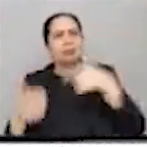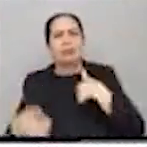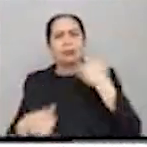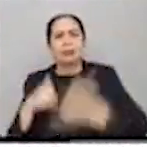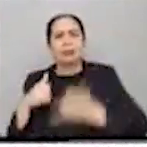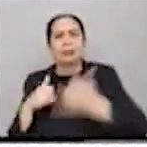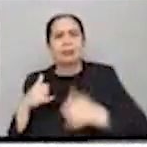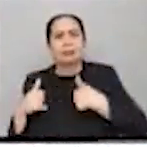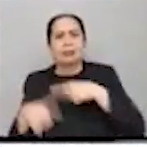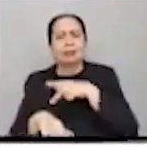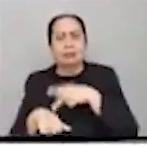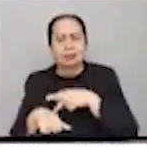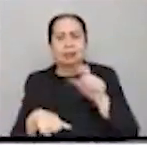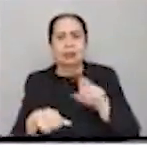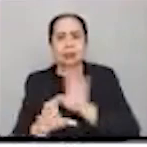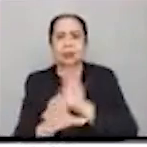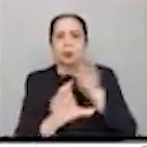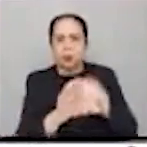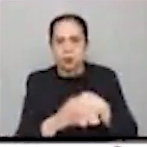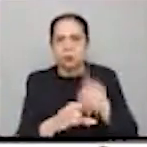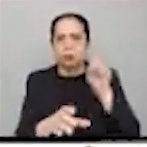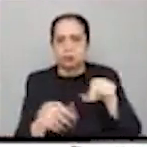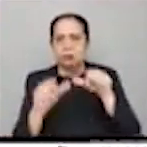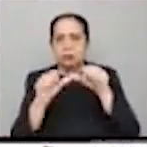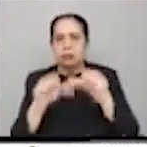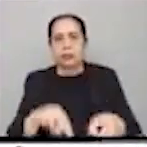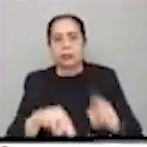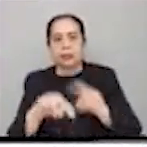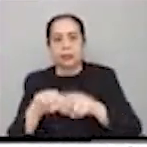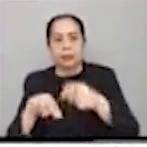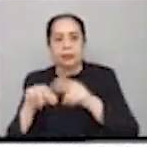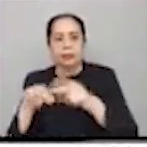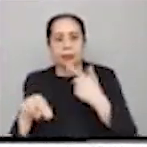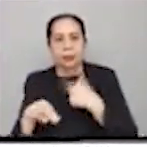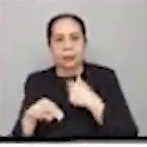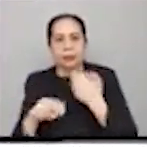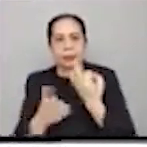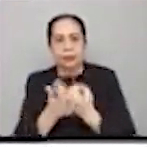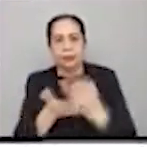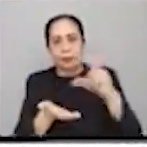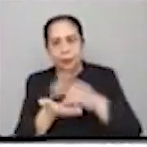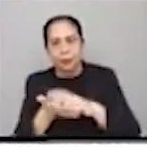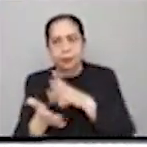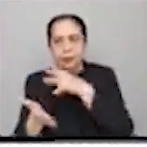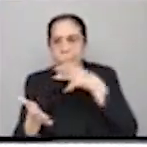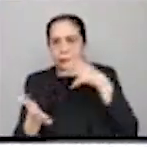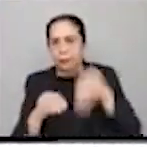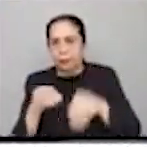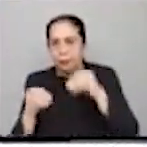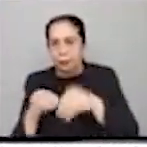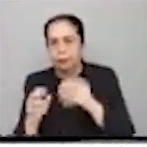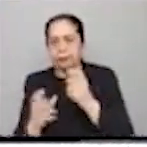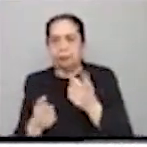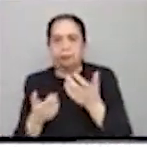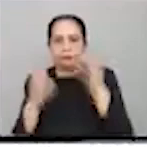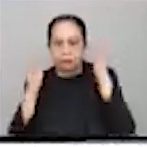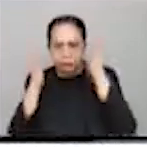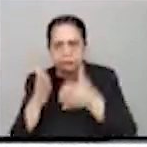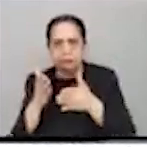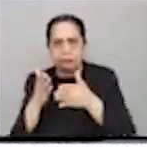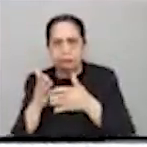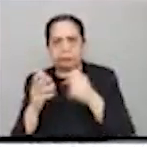We are going to continue to increase our investment in the agricultural value chain. That will make us